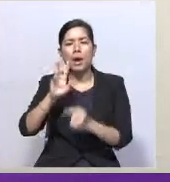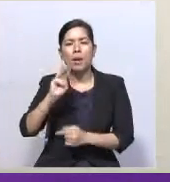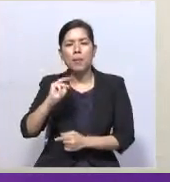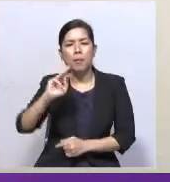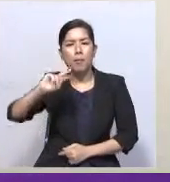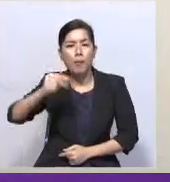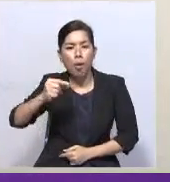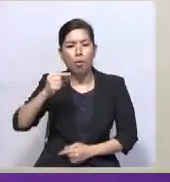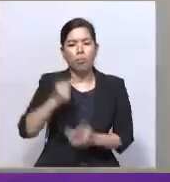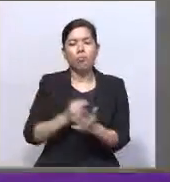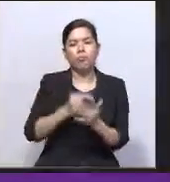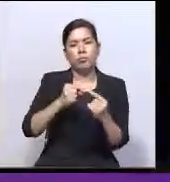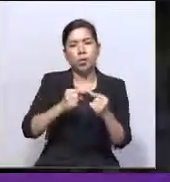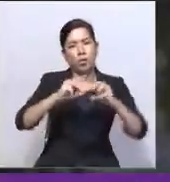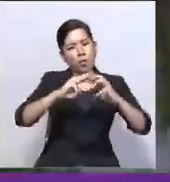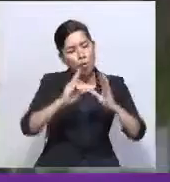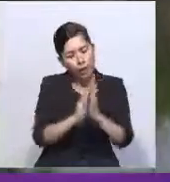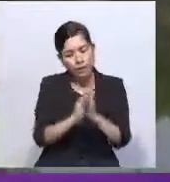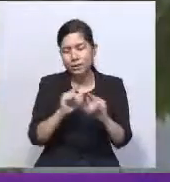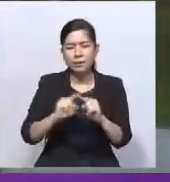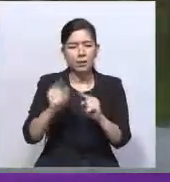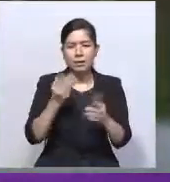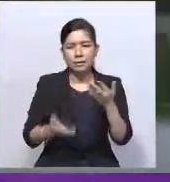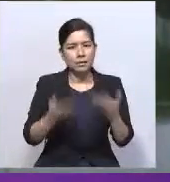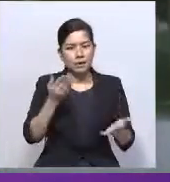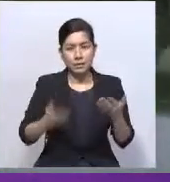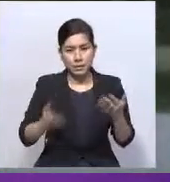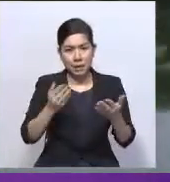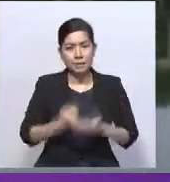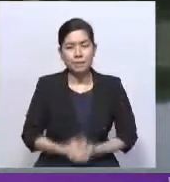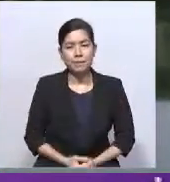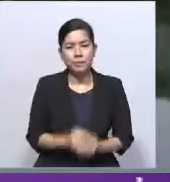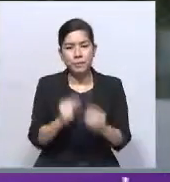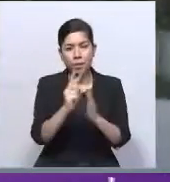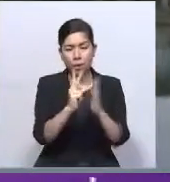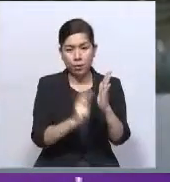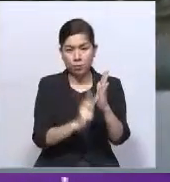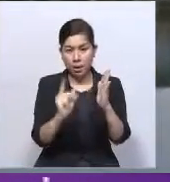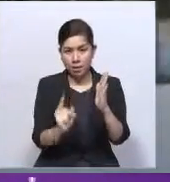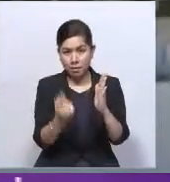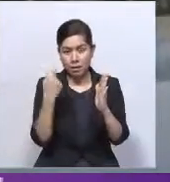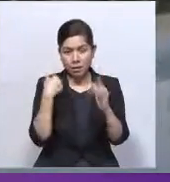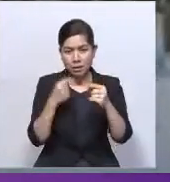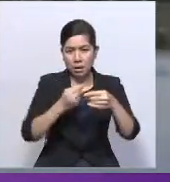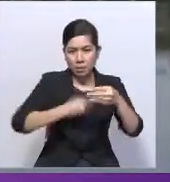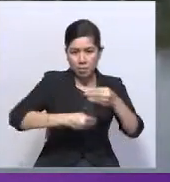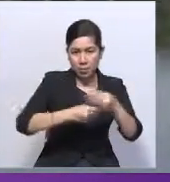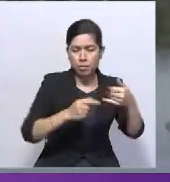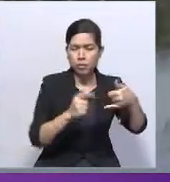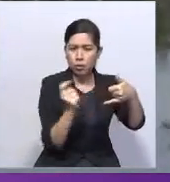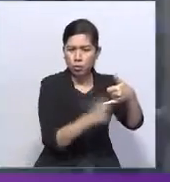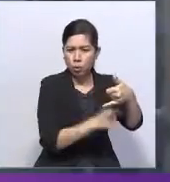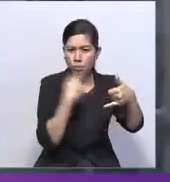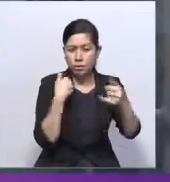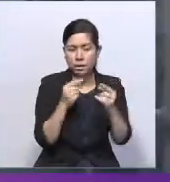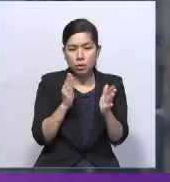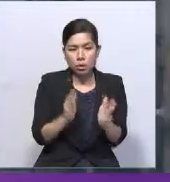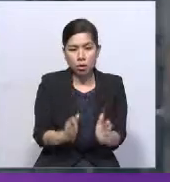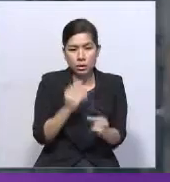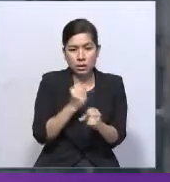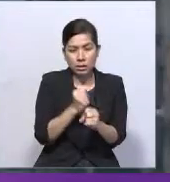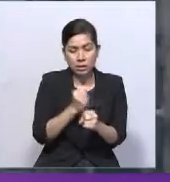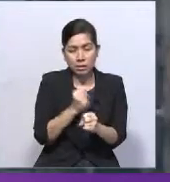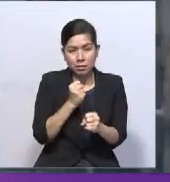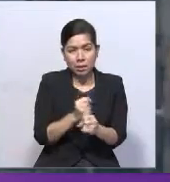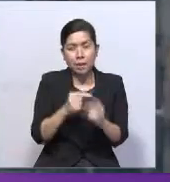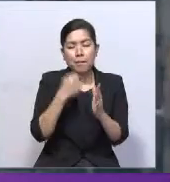แล้วศาสนสถาน นอกจากนี้กฎหมายใหม่ยังได้เพิ่มโทษสำหรับผู้ที่ก่อสร้างสิ่งลุกล้ำลำ